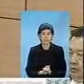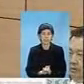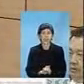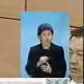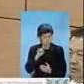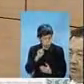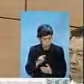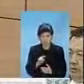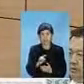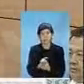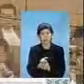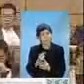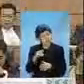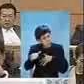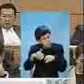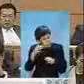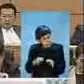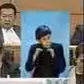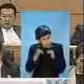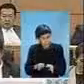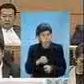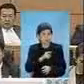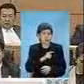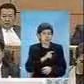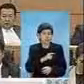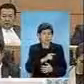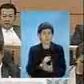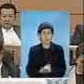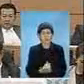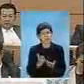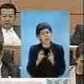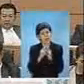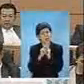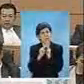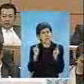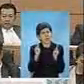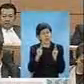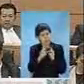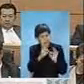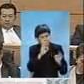ต้องผ่านดุลยพินิจของประชาชนแต่นี่กรรมการสรรหา